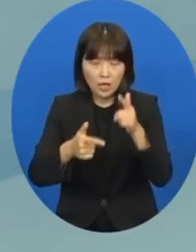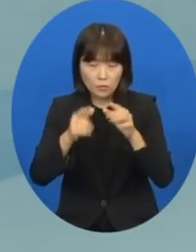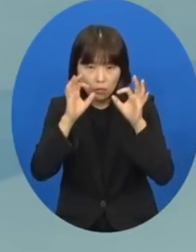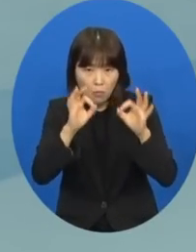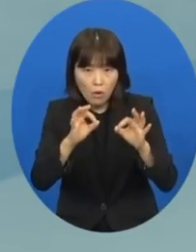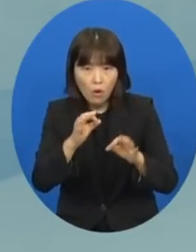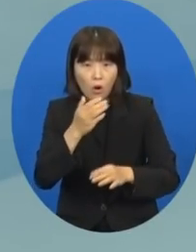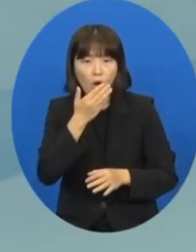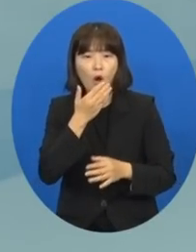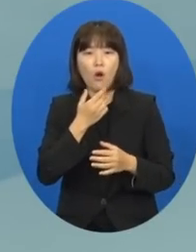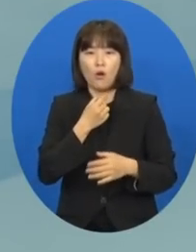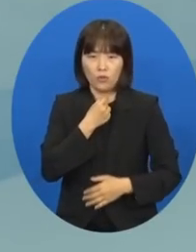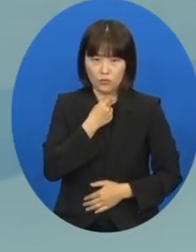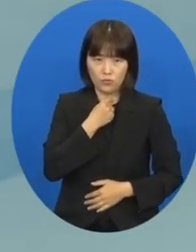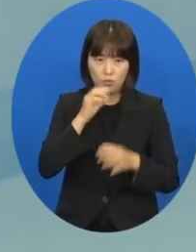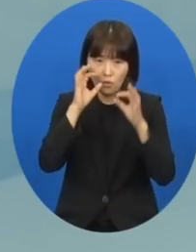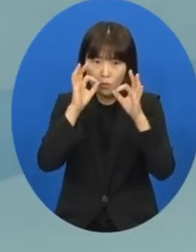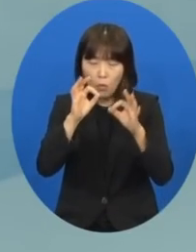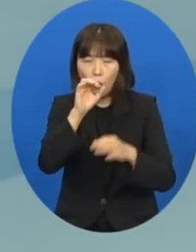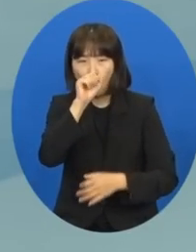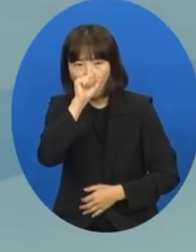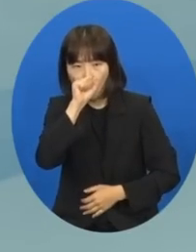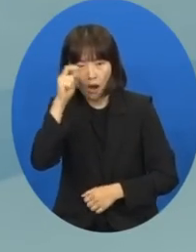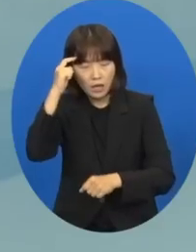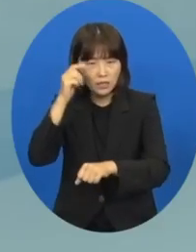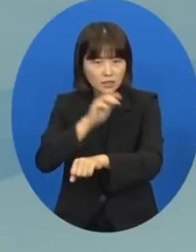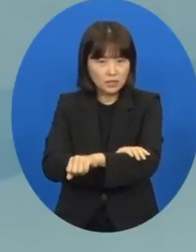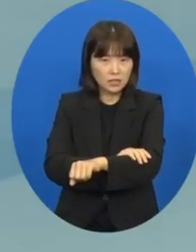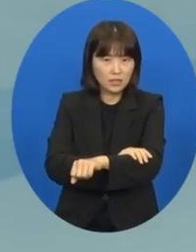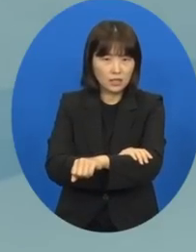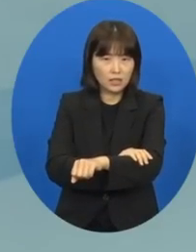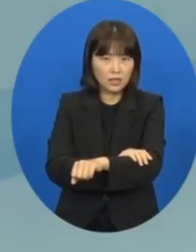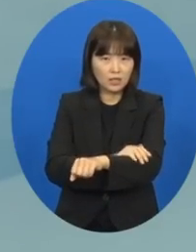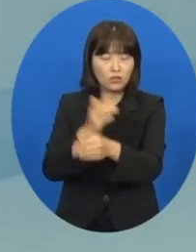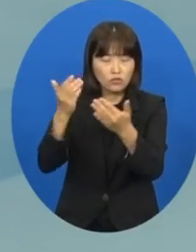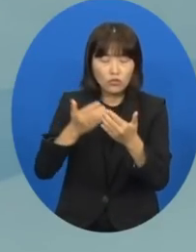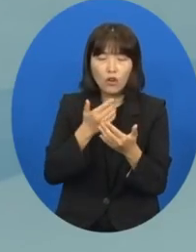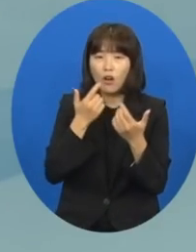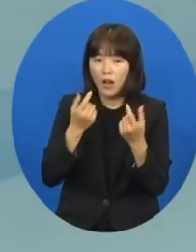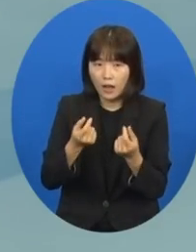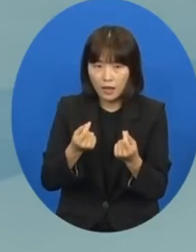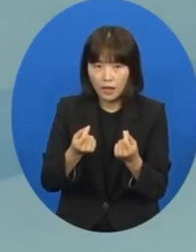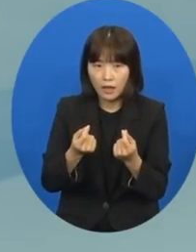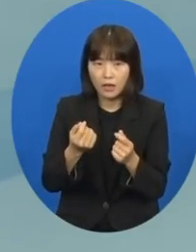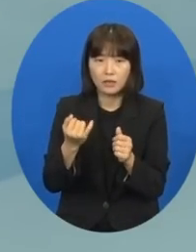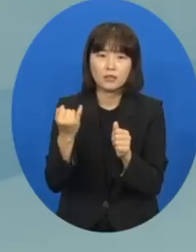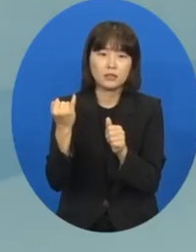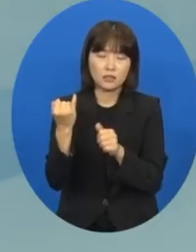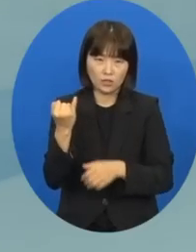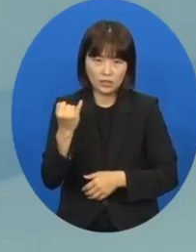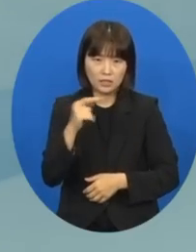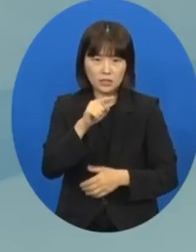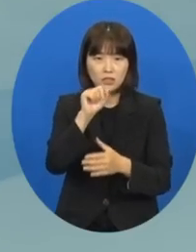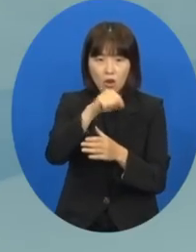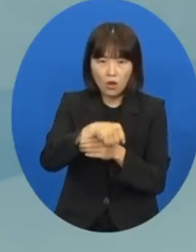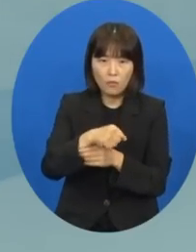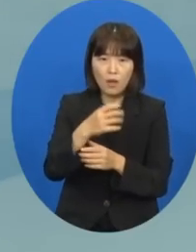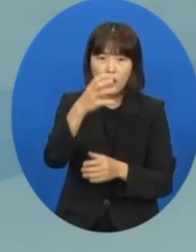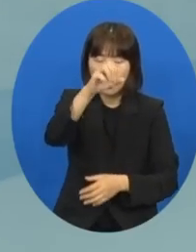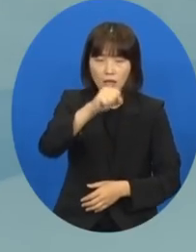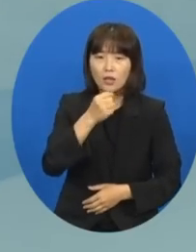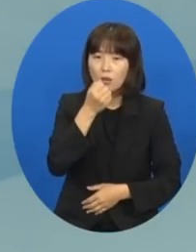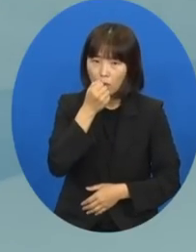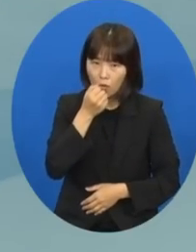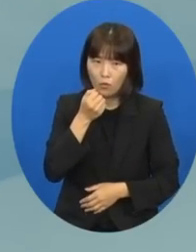하고 지혜롭게 할 만큼 탐스럽기도 한 나무인지라 여자가 그 열매를 따먹고 자기와 함께 있는 남편에게도 주매 그도 먹은지라 이렇게 돼